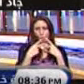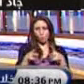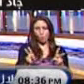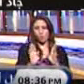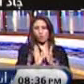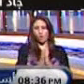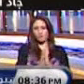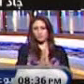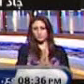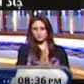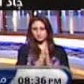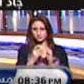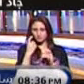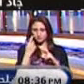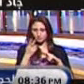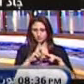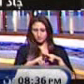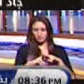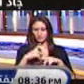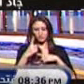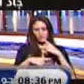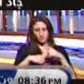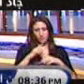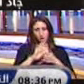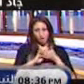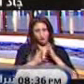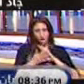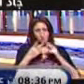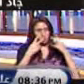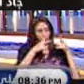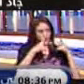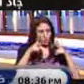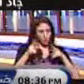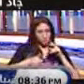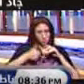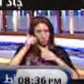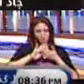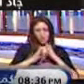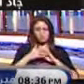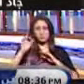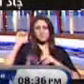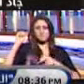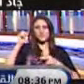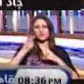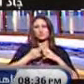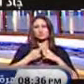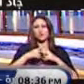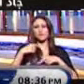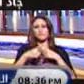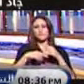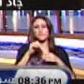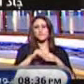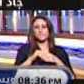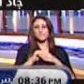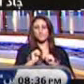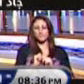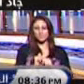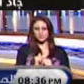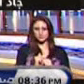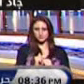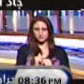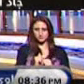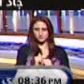قرارها، ثم بعد كده نبدأ في اتخاذ قرارات الإصدار وهو صدوره من رئيس الجمهورية. الطعن بقى